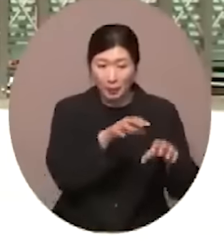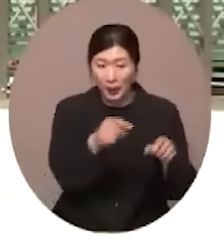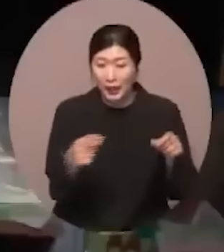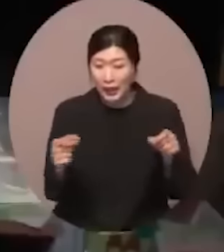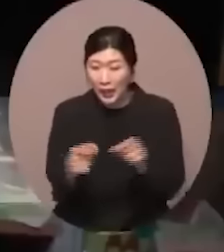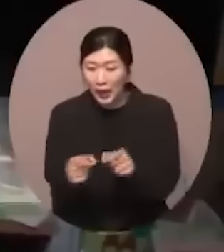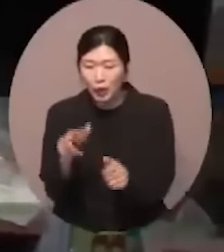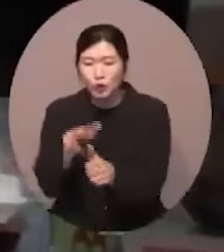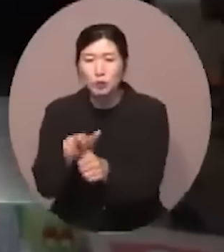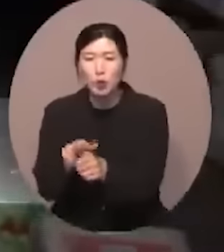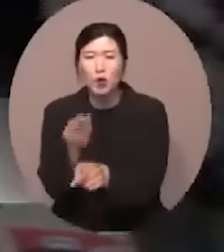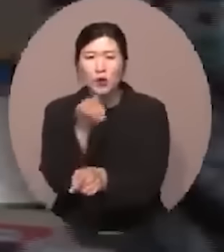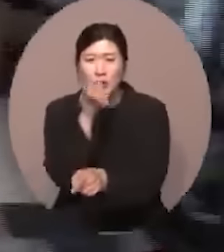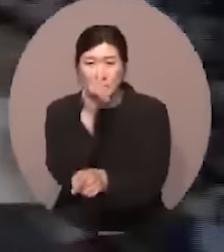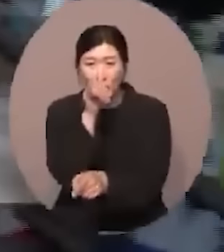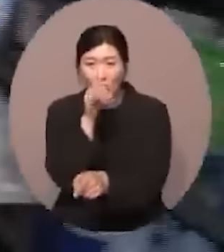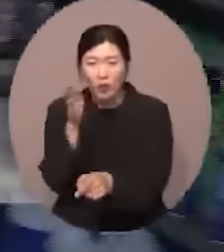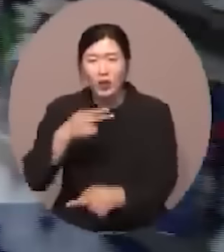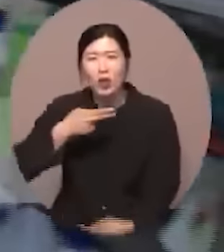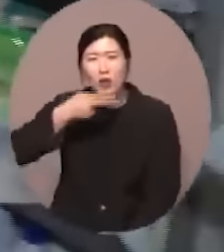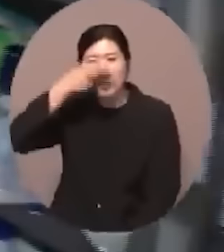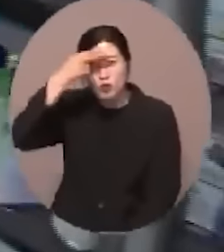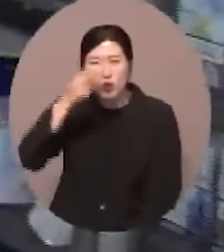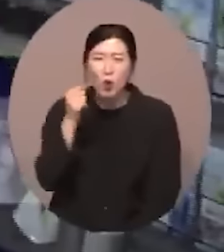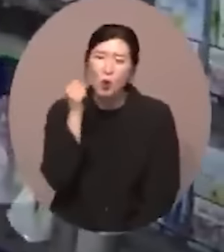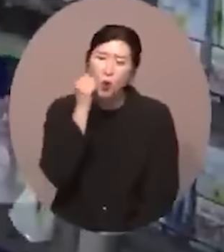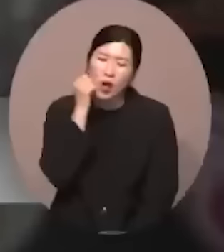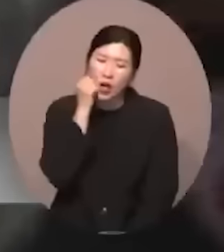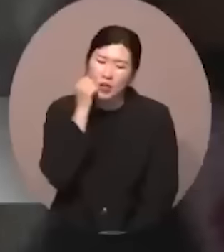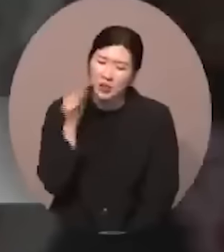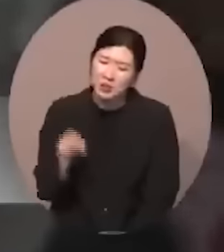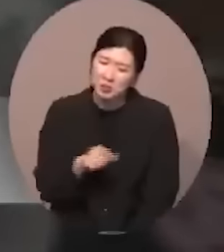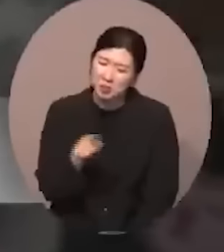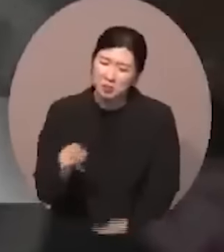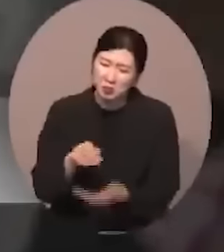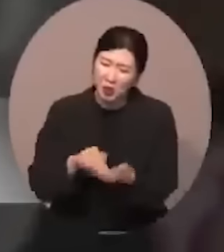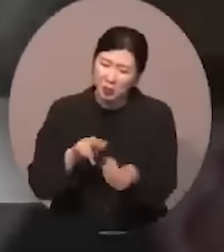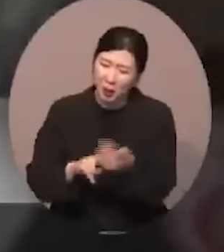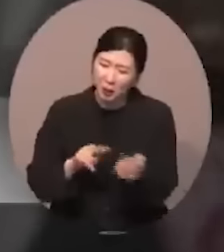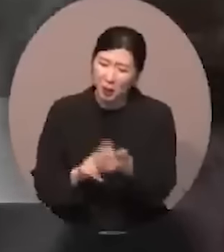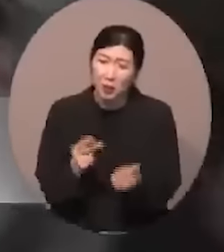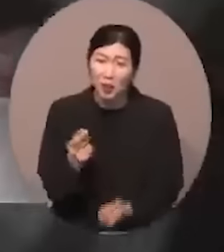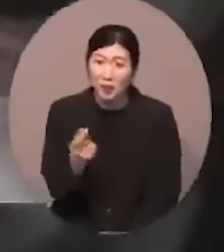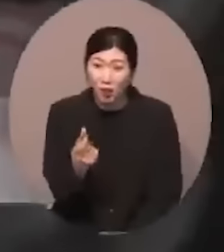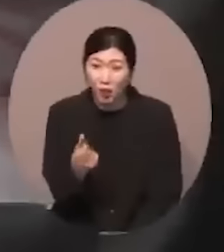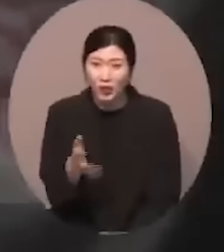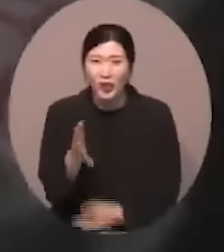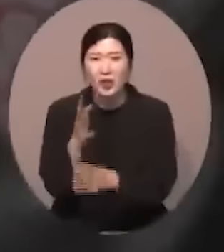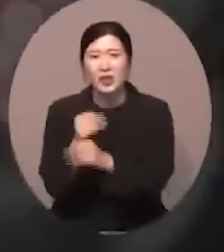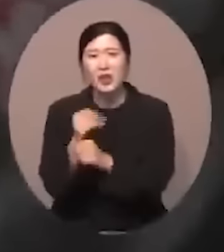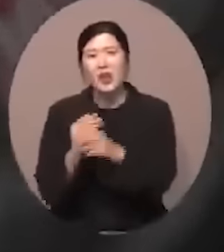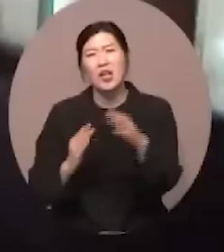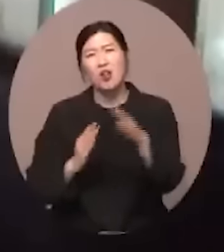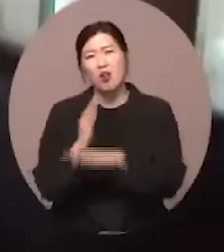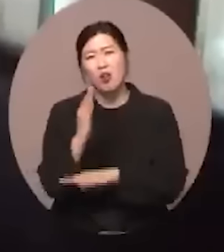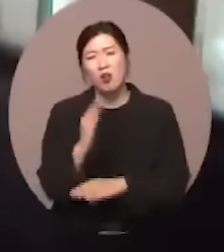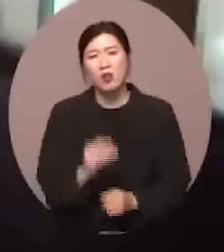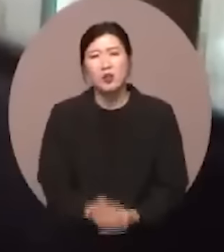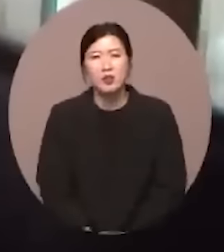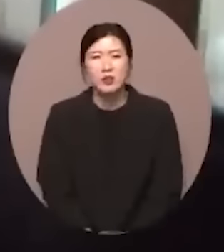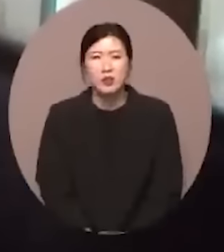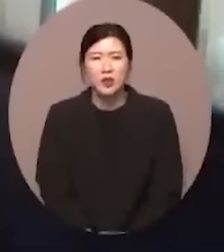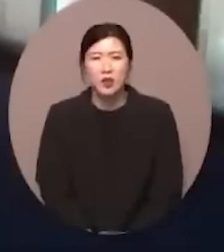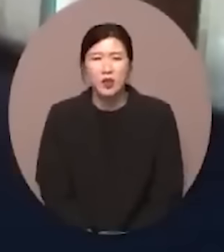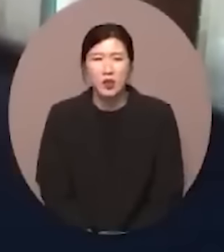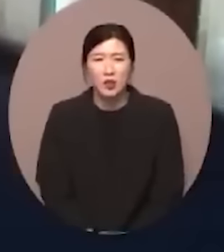있긴 합니다. 하지만 술과 안주거리 정도만 팝니다. 그마저도 상당수는 소비기한이 지났습니다. 하루